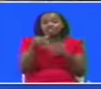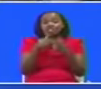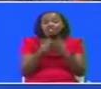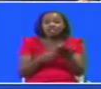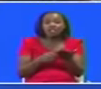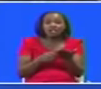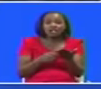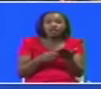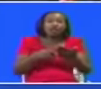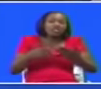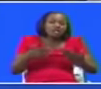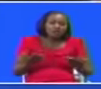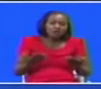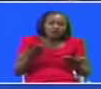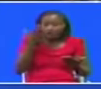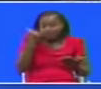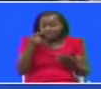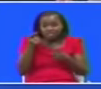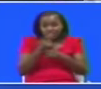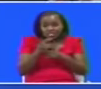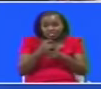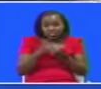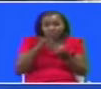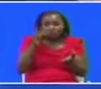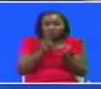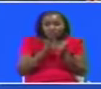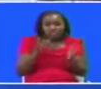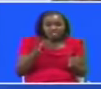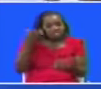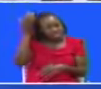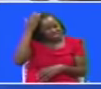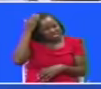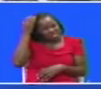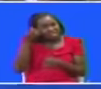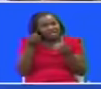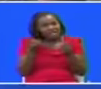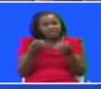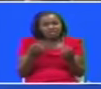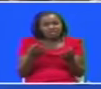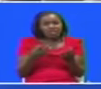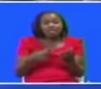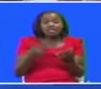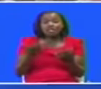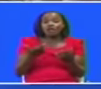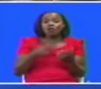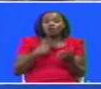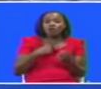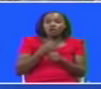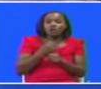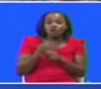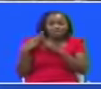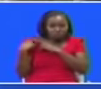fikia vile ni training doctors na nurses na kadhalika zaidi. Kama sasa mimi kazi yangu ilikuwa ni kutrain wale